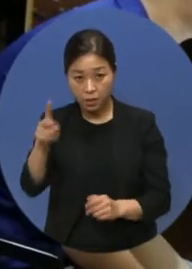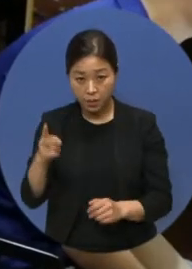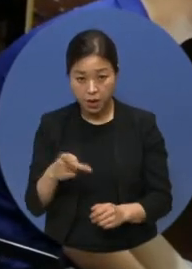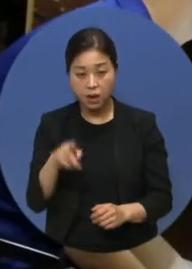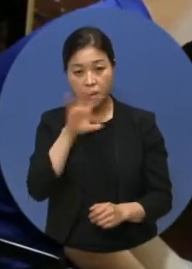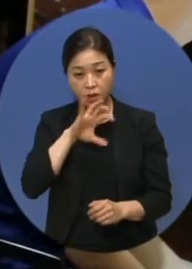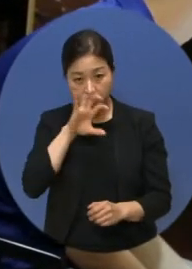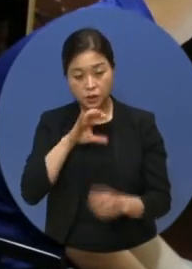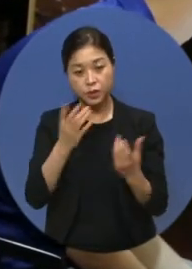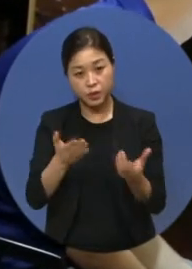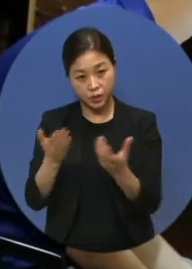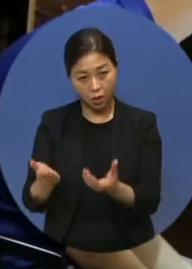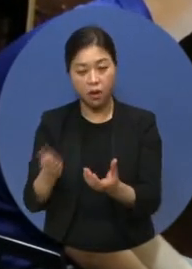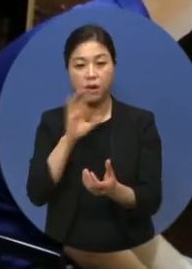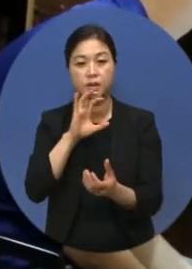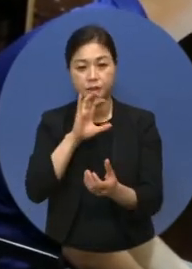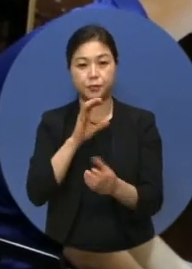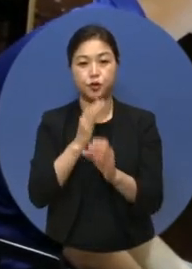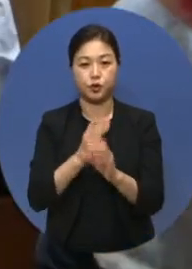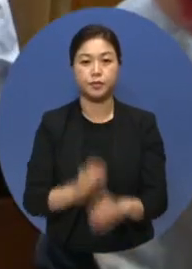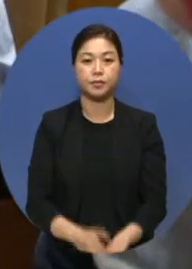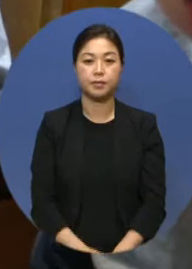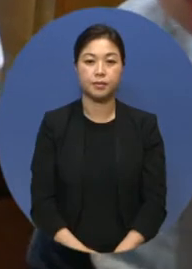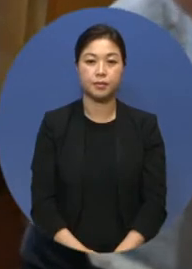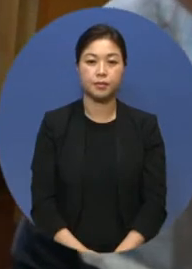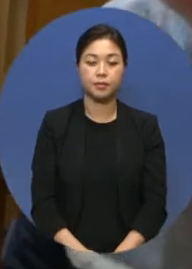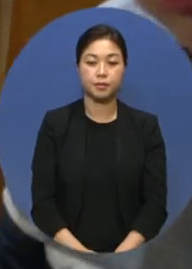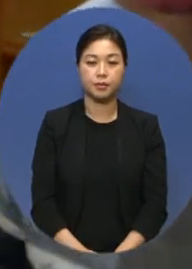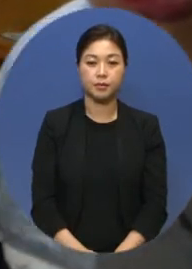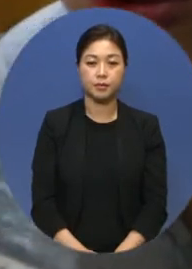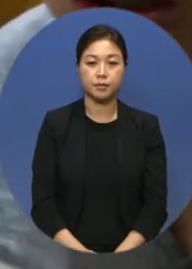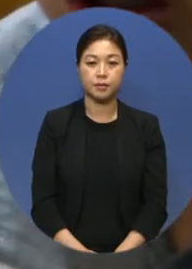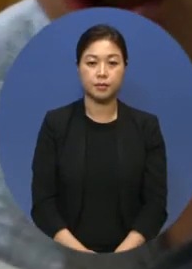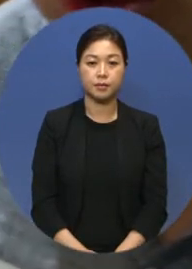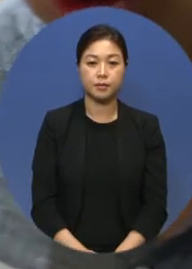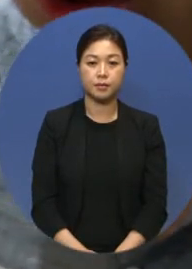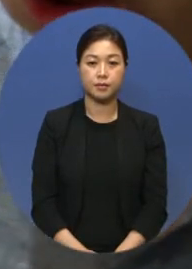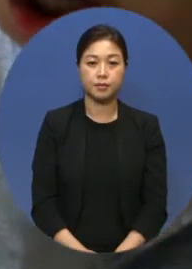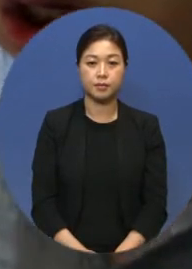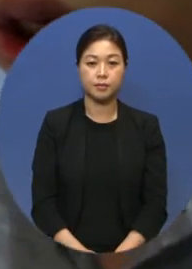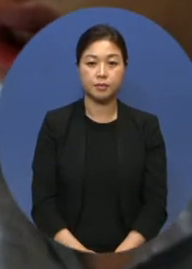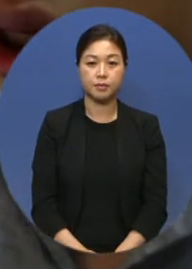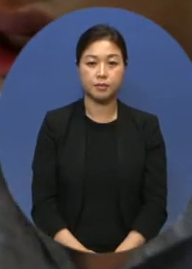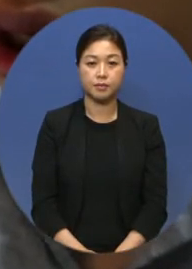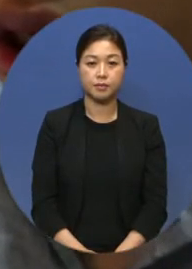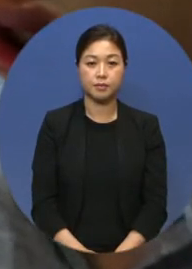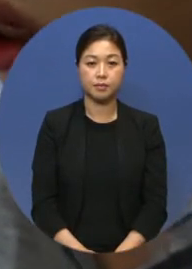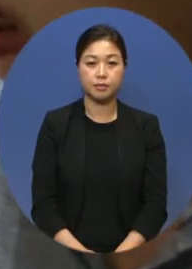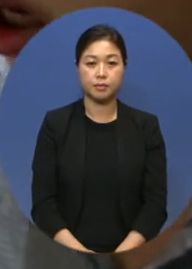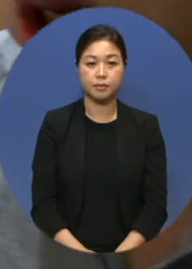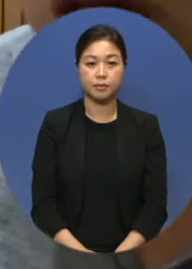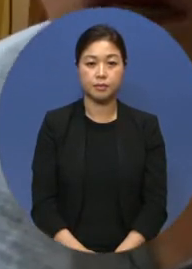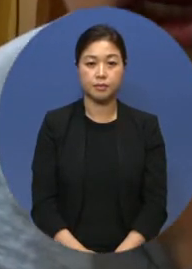이렇게 로테이션해서 하죠. 괜찮아? 네 괜찮아요. 잘 하고 있지? 네. 네.